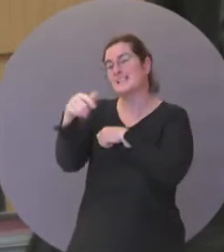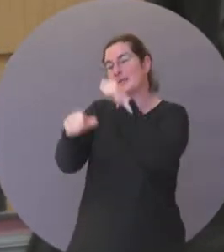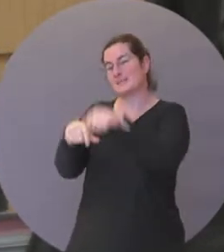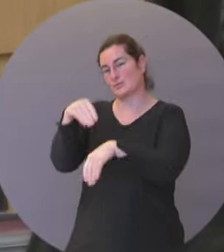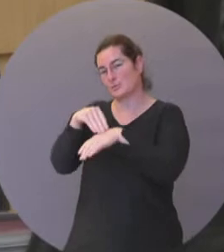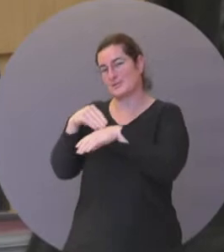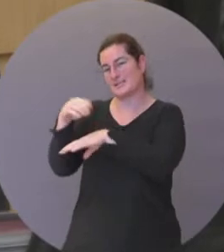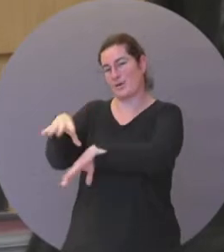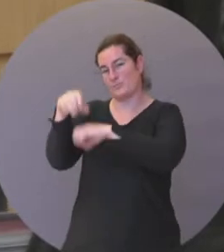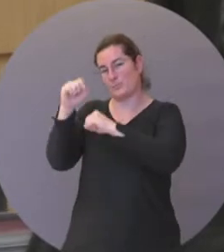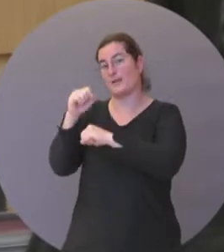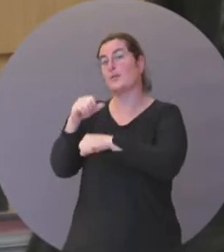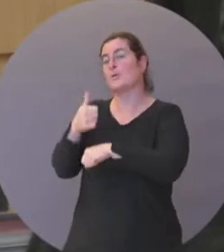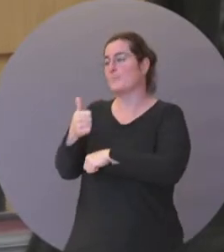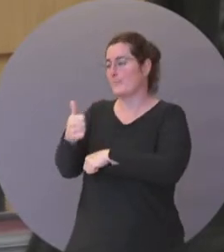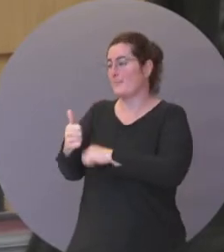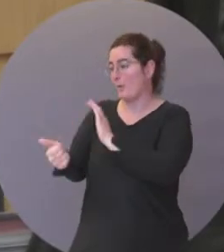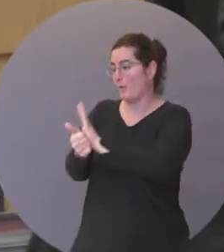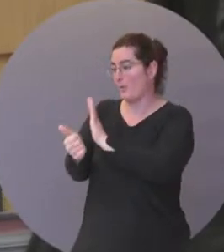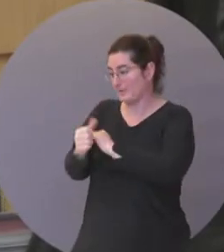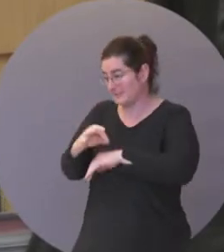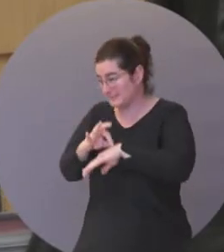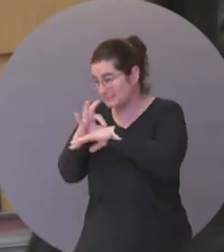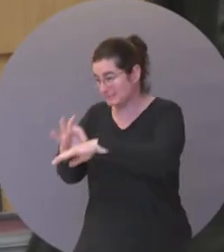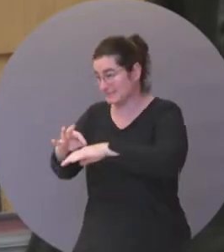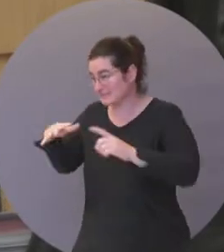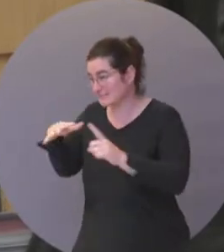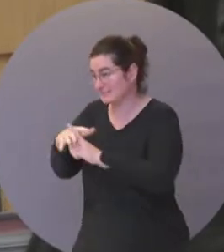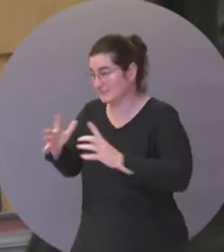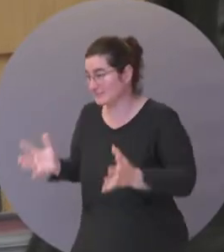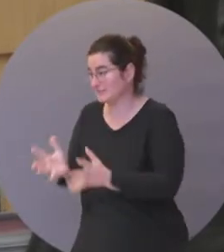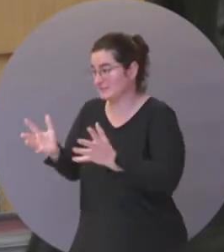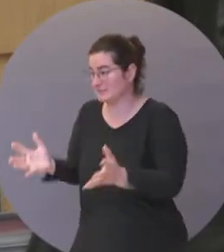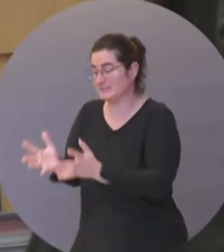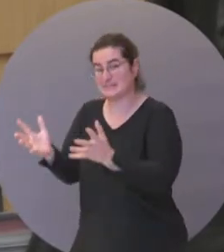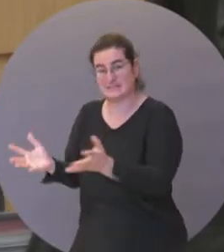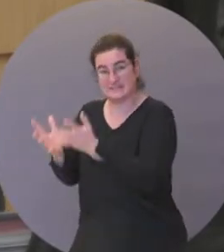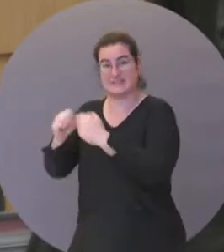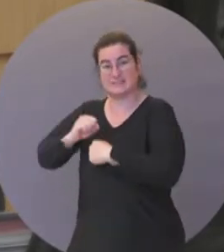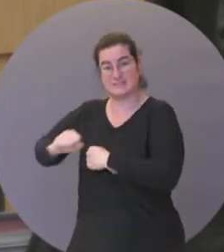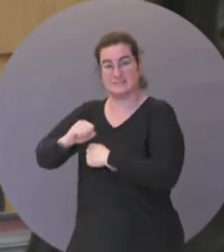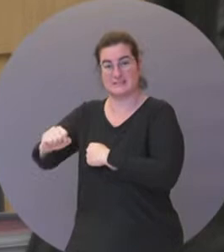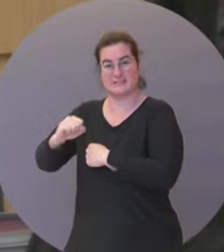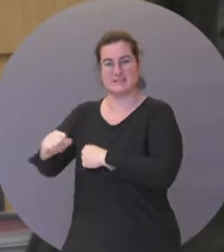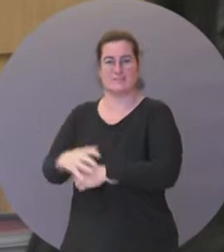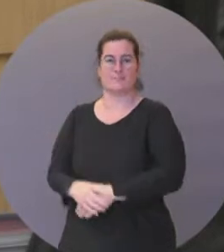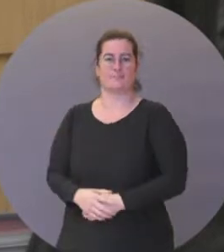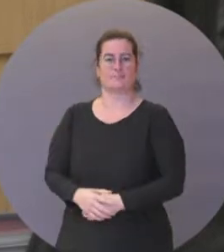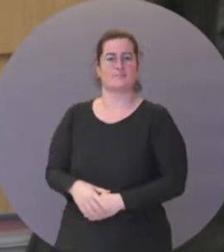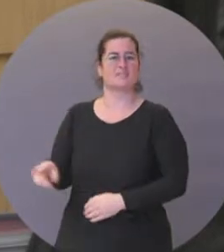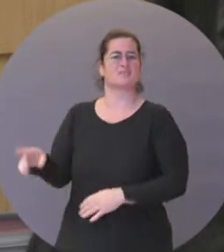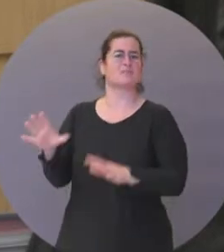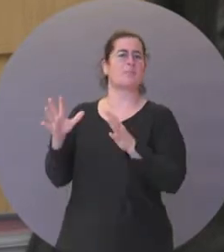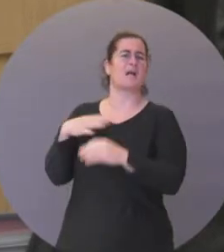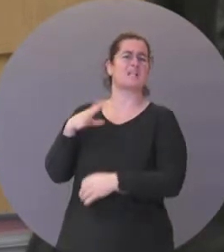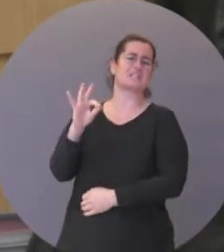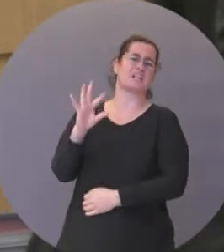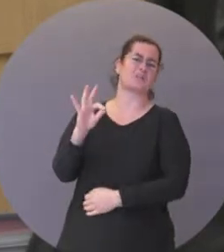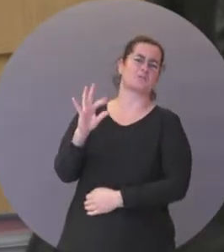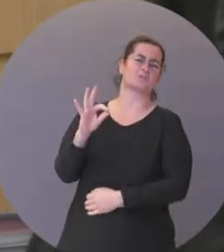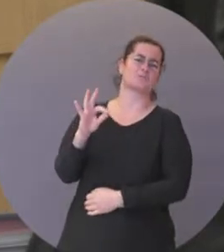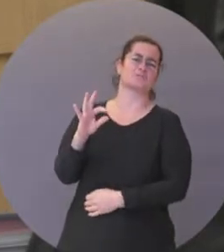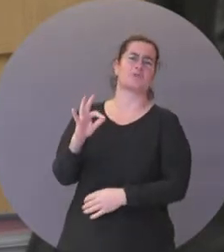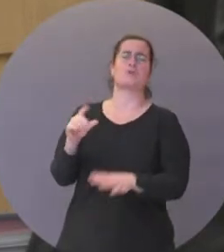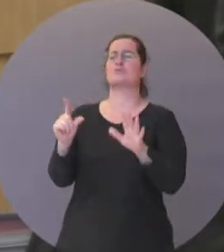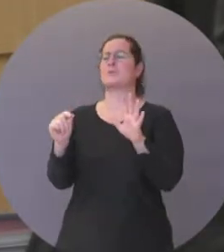d'assurer cet accompagnement intensif et renforcé soit un éventail de 50 à 70 personnes en simultané